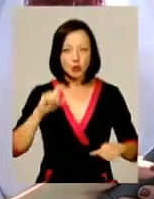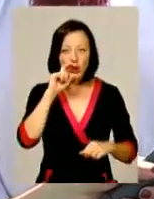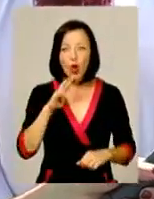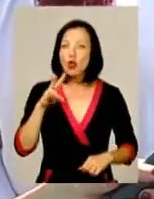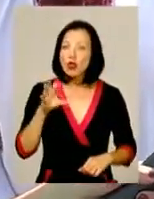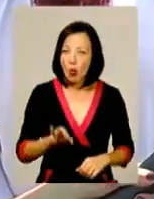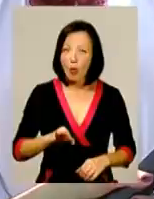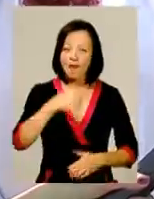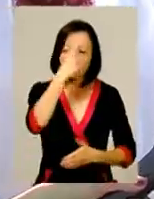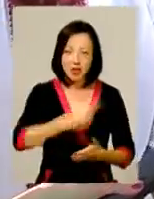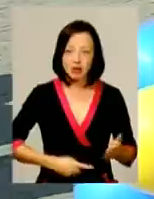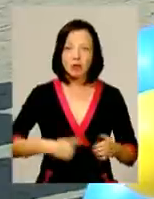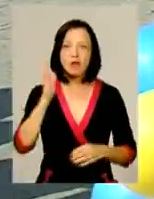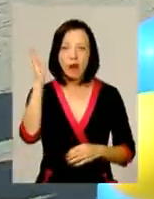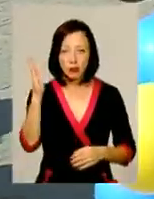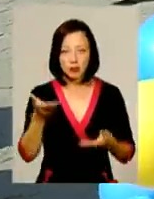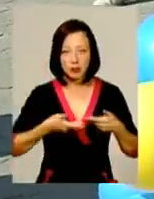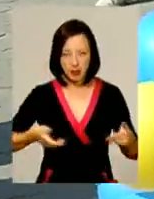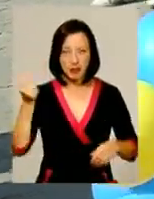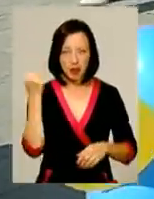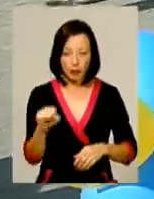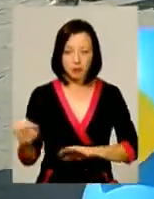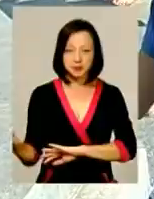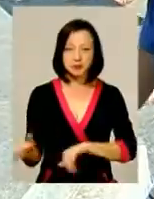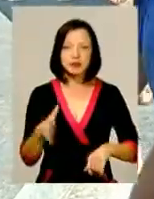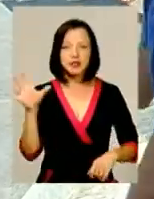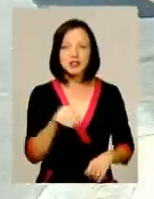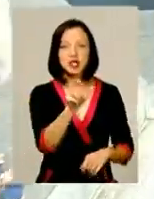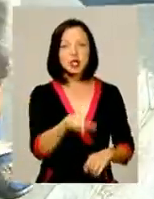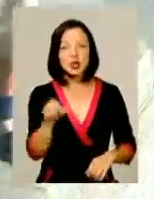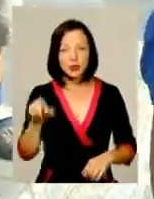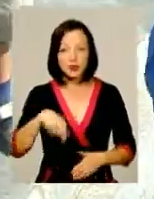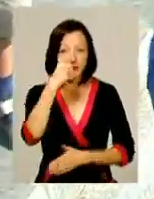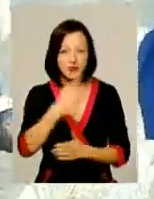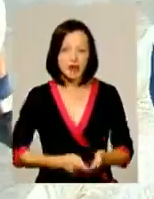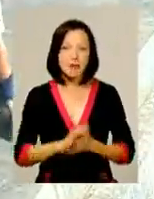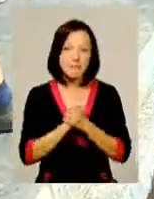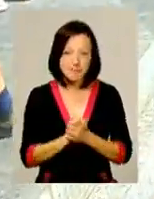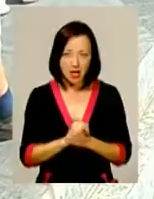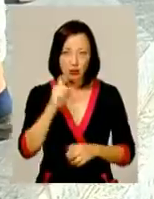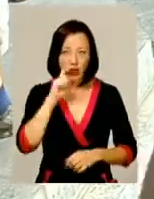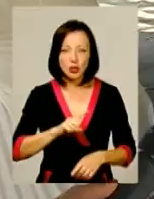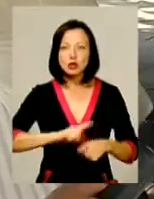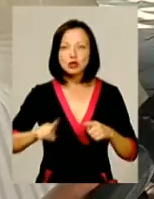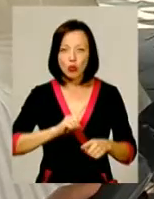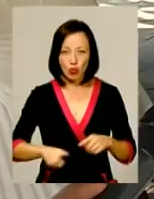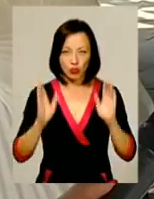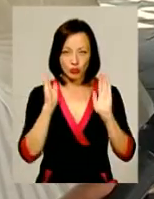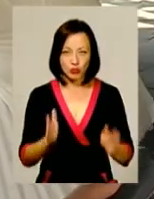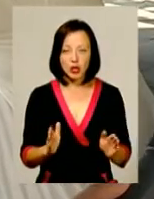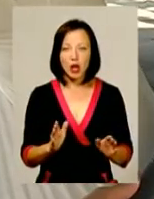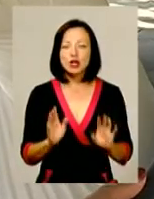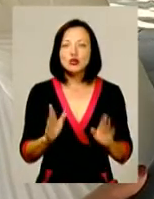що в будущем все-таки ми побідемо. Тож усі подоляни щиро вірять, що мир на українській землі скоро таки настане. Ніж би